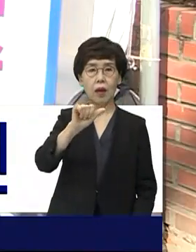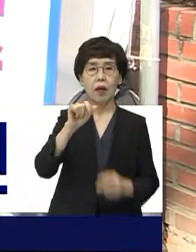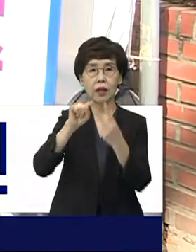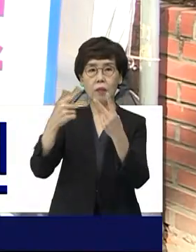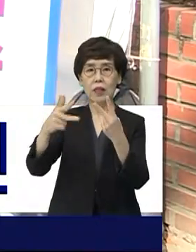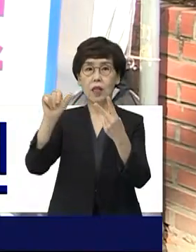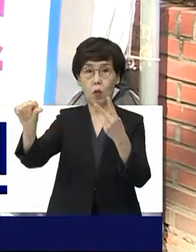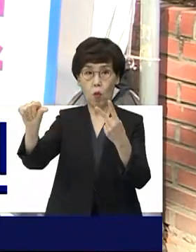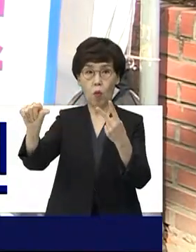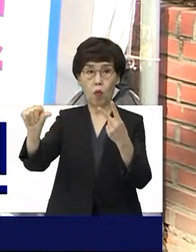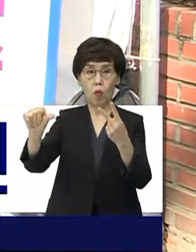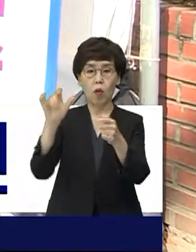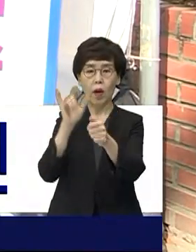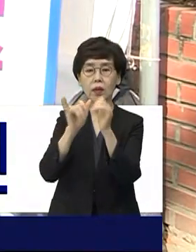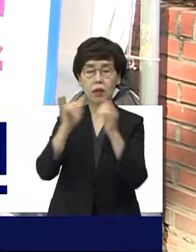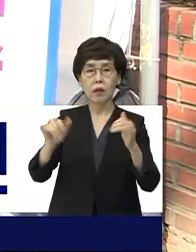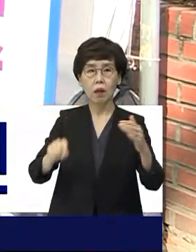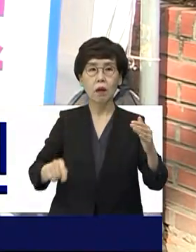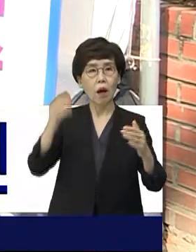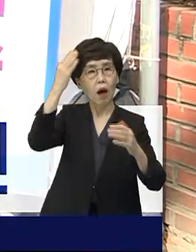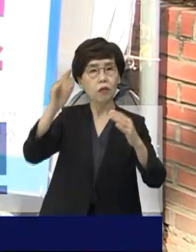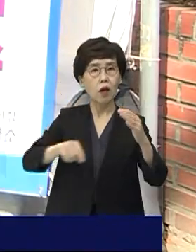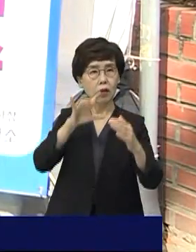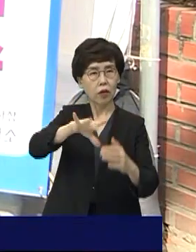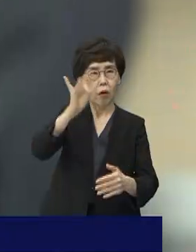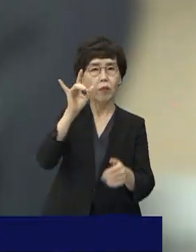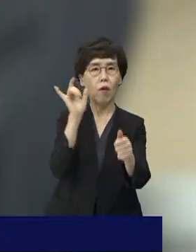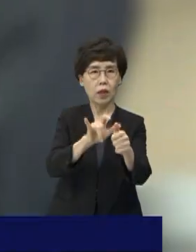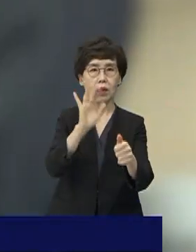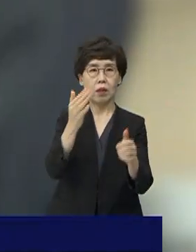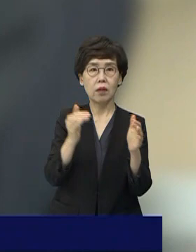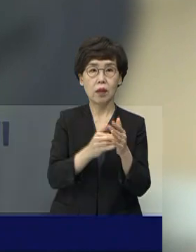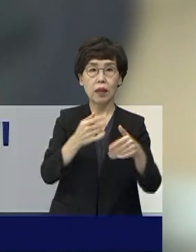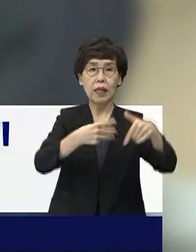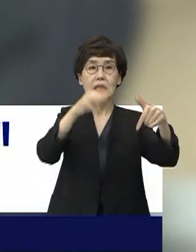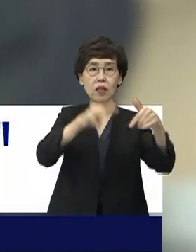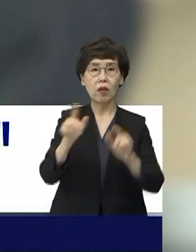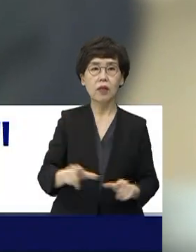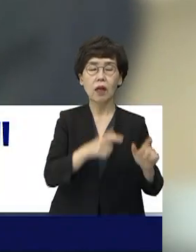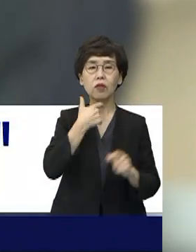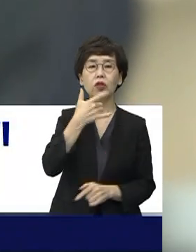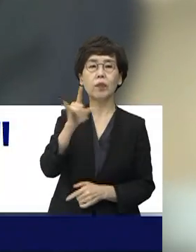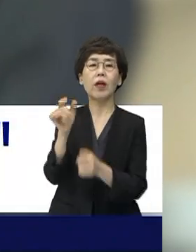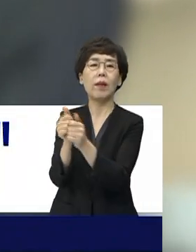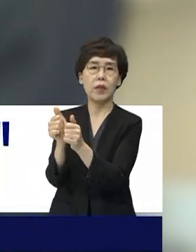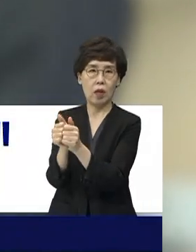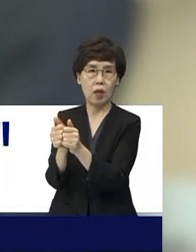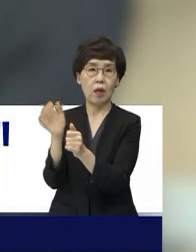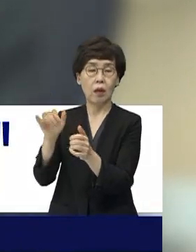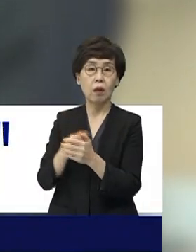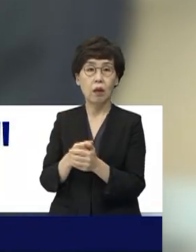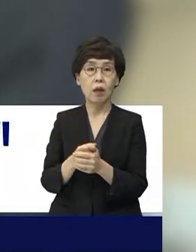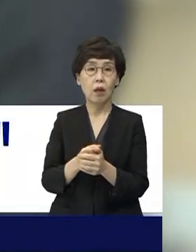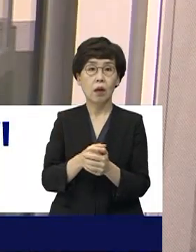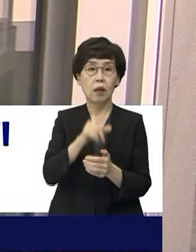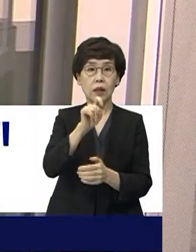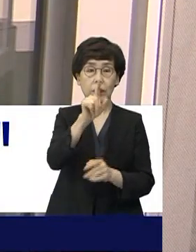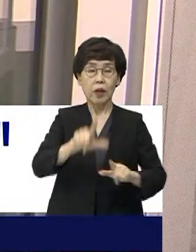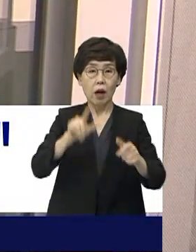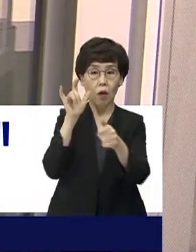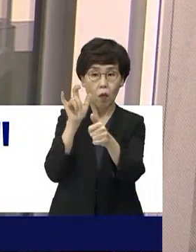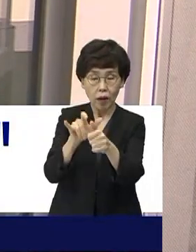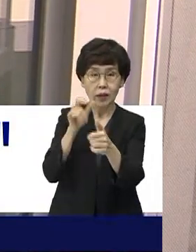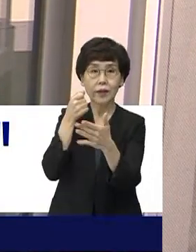변이 확진 자가 국내에서 처음으로 확인됐습니다 인천에 거주하는 60대 남성 인데 지난 11일 확진